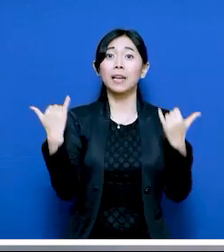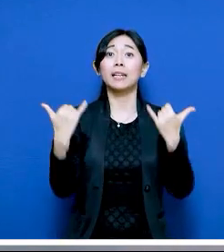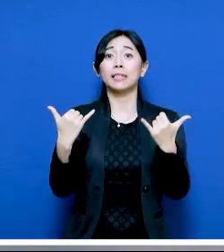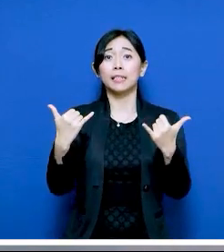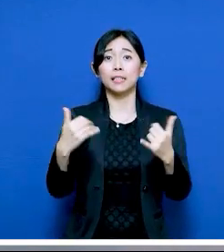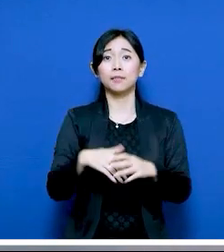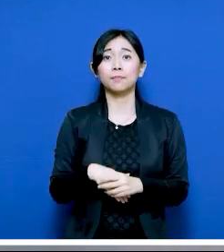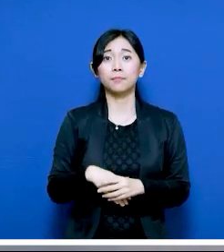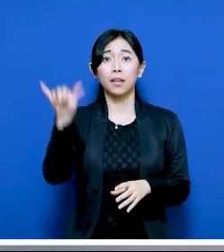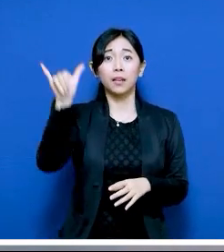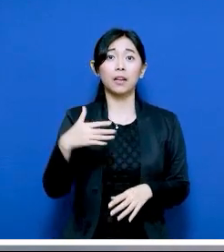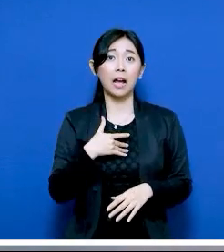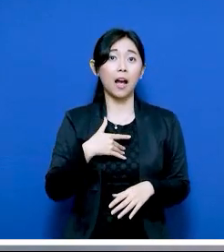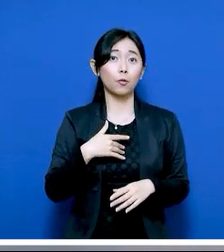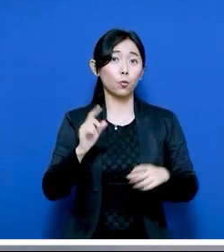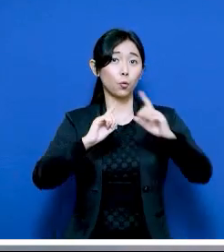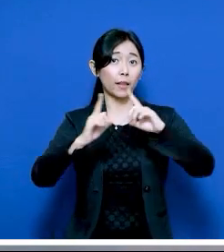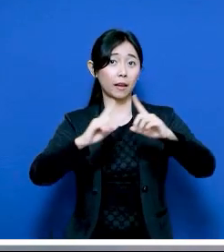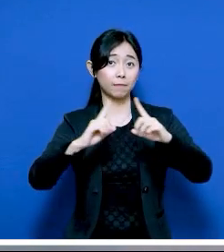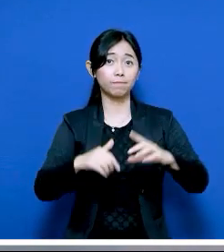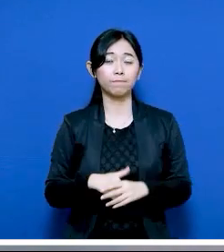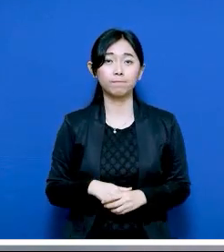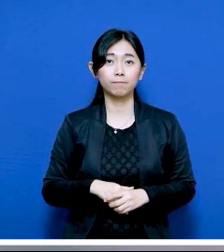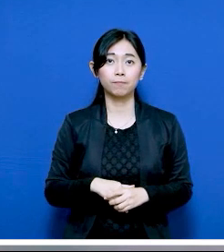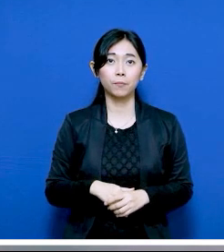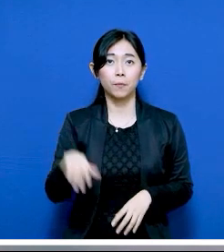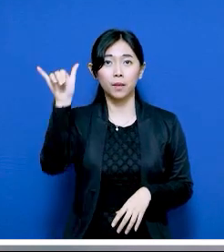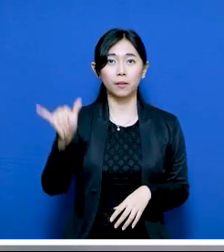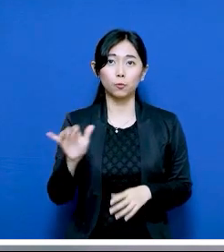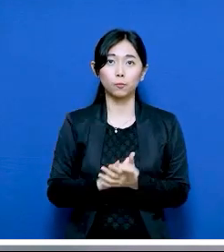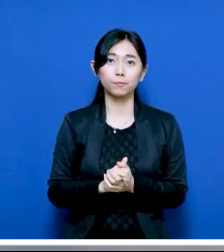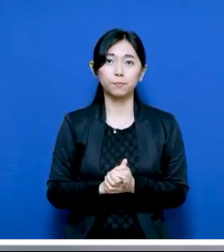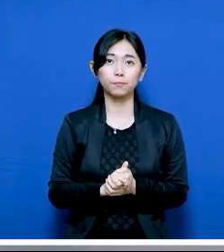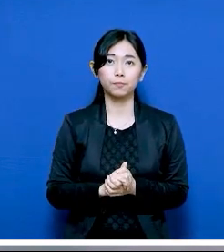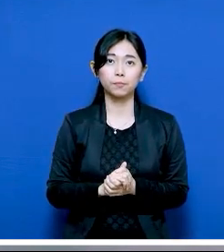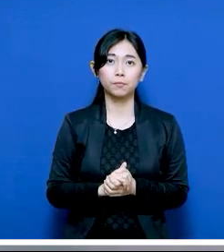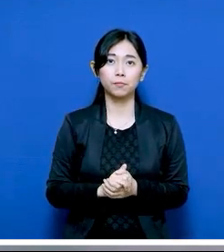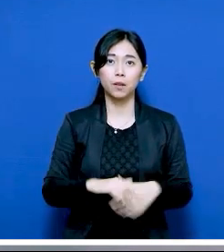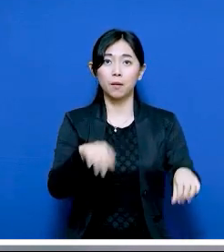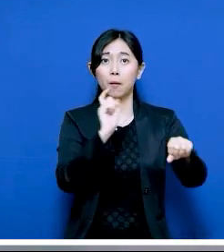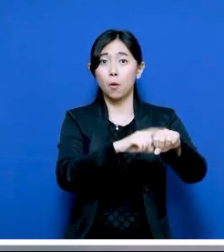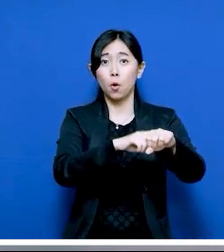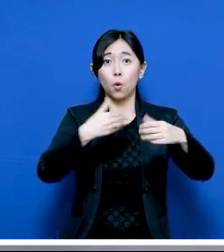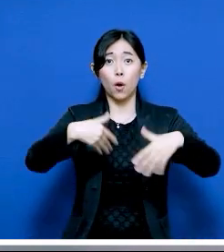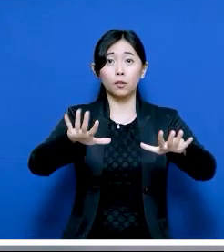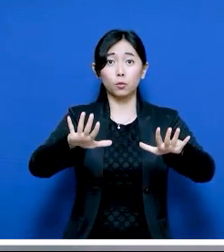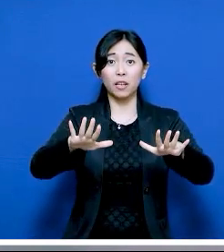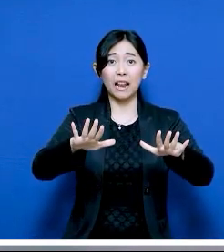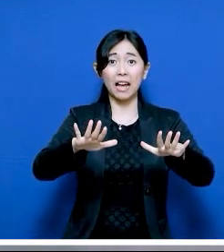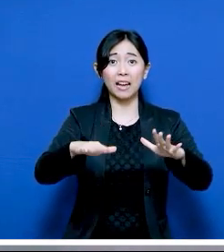inilah yang kumaksudkan, yaitu waktu telah